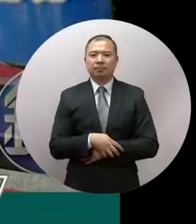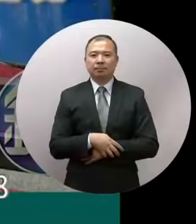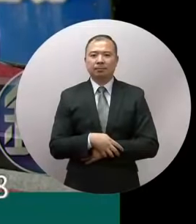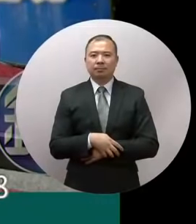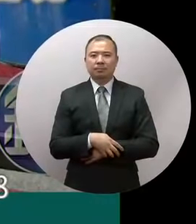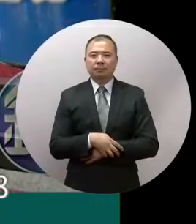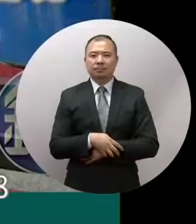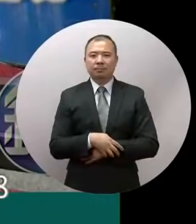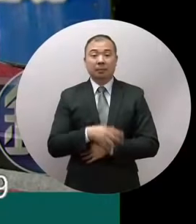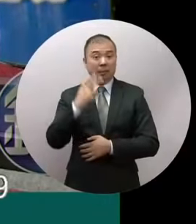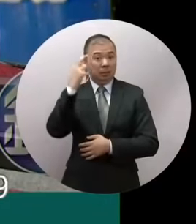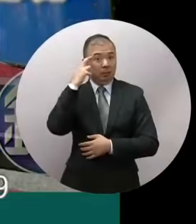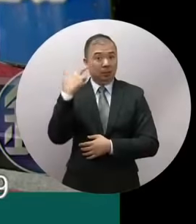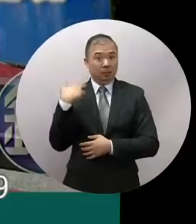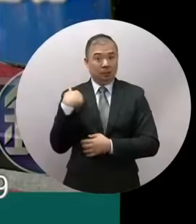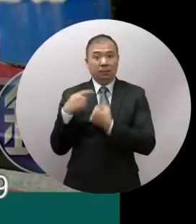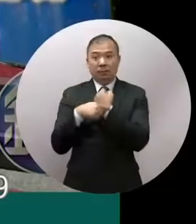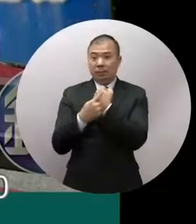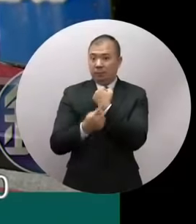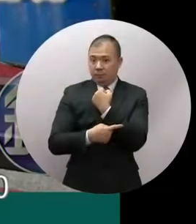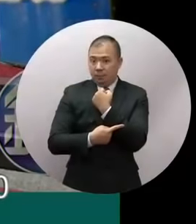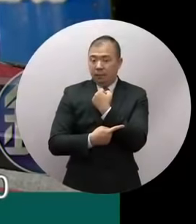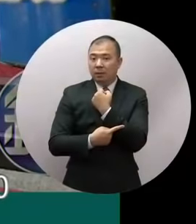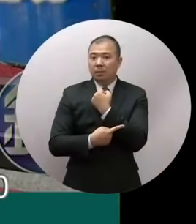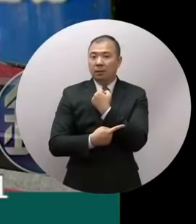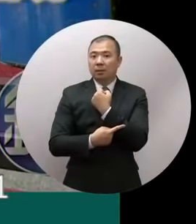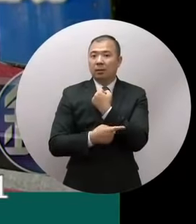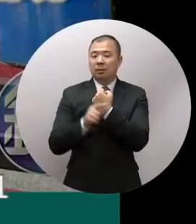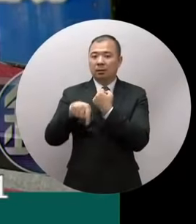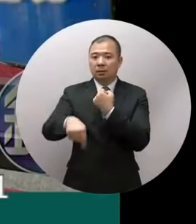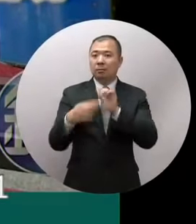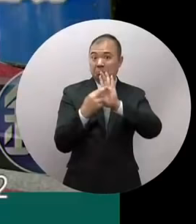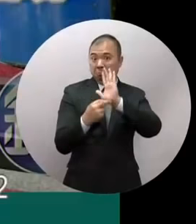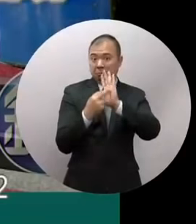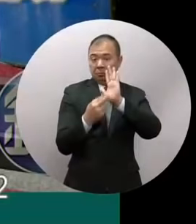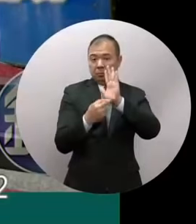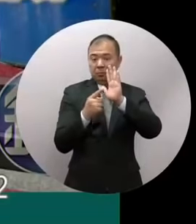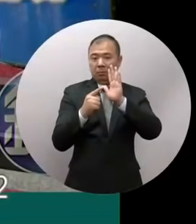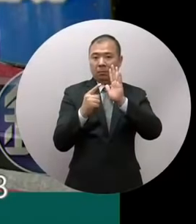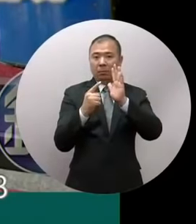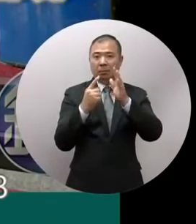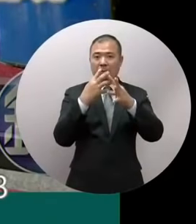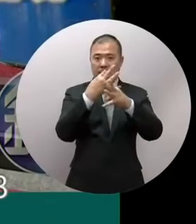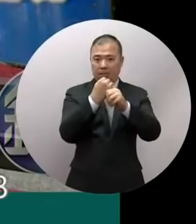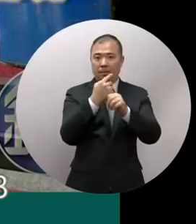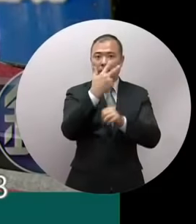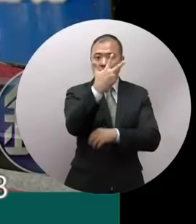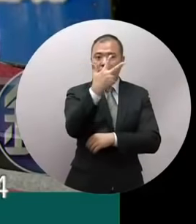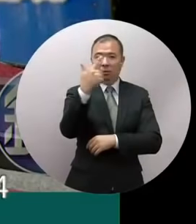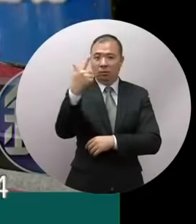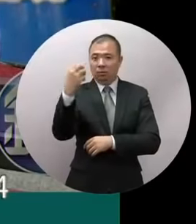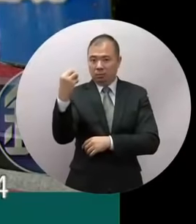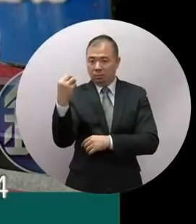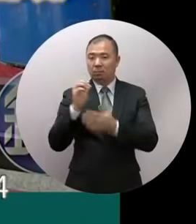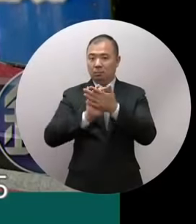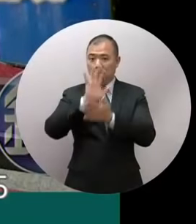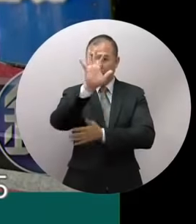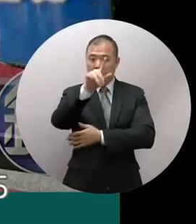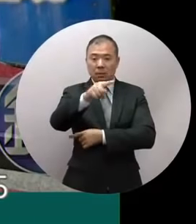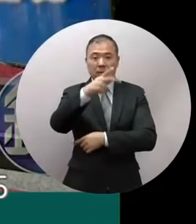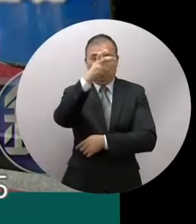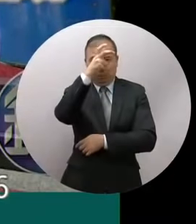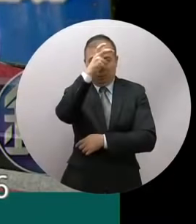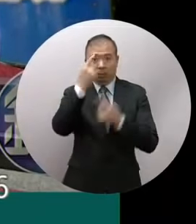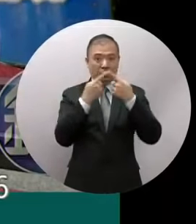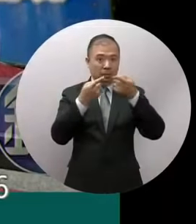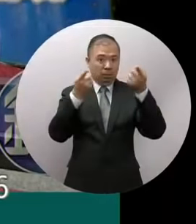在宪法。释宪案的760号之后，我们现在在警察大学